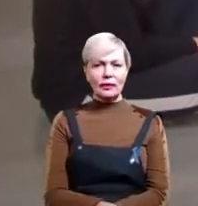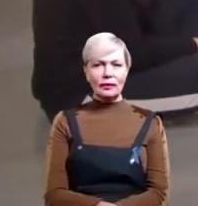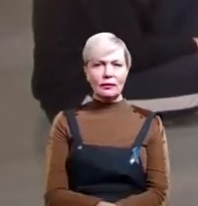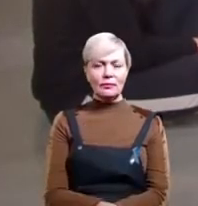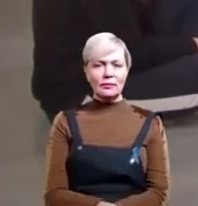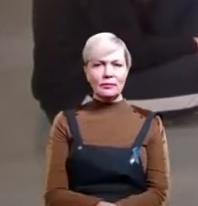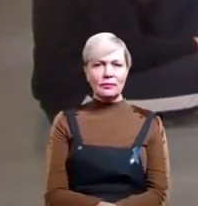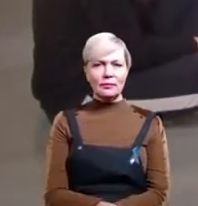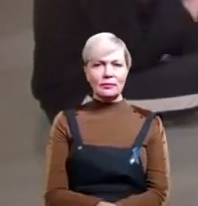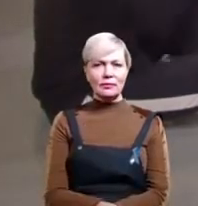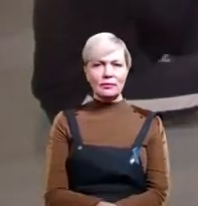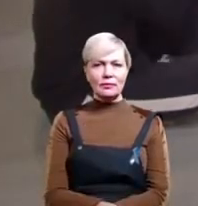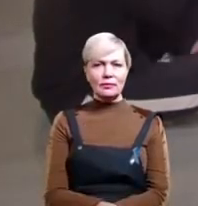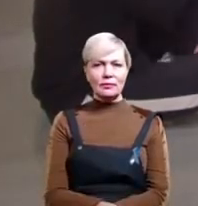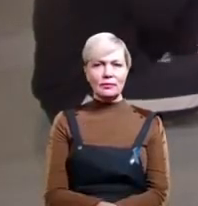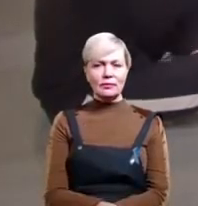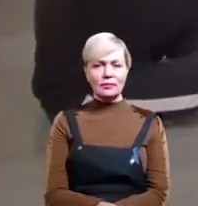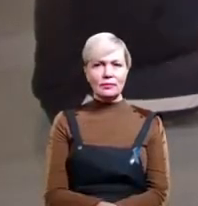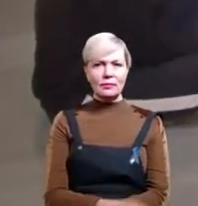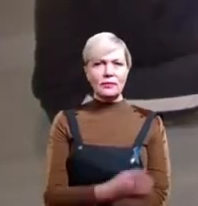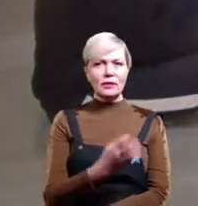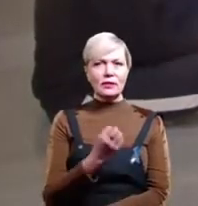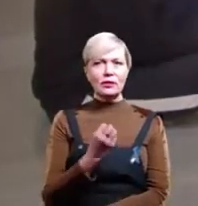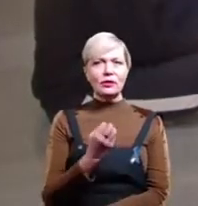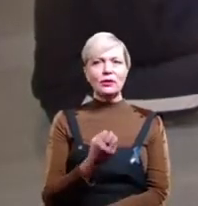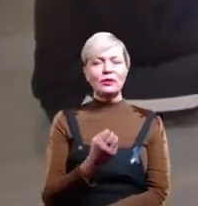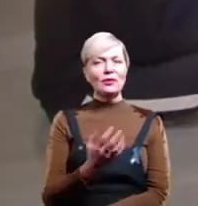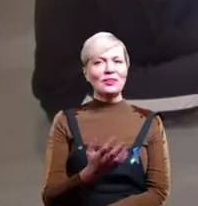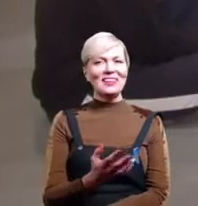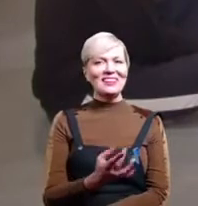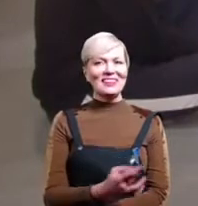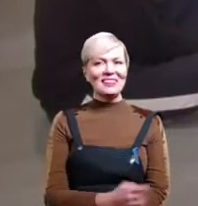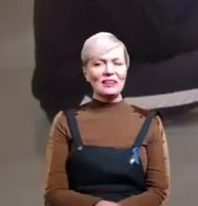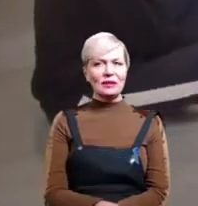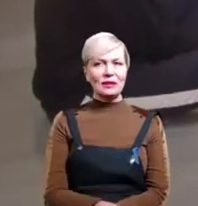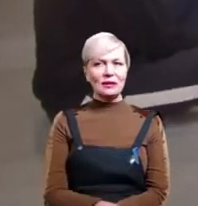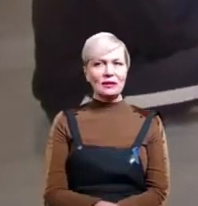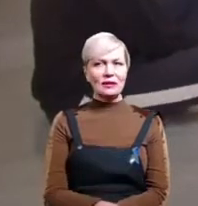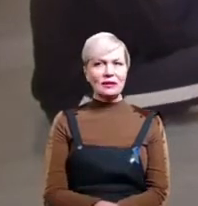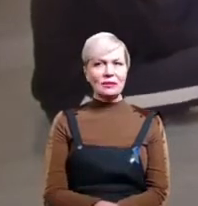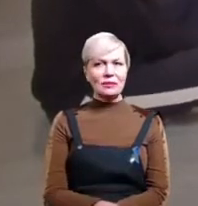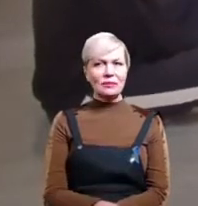пять. Ну, я считаю от конца всегда.